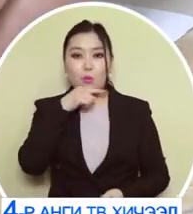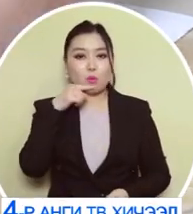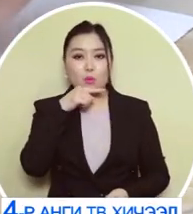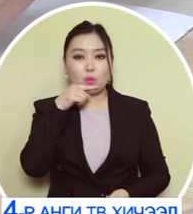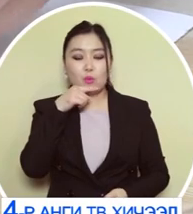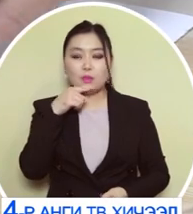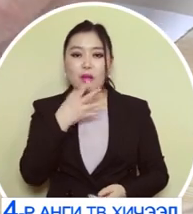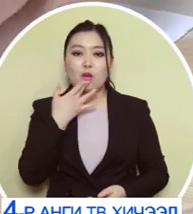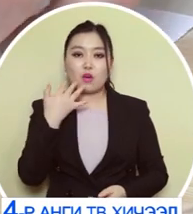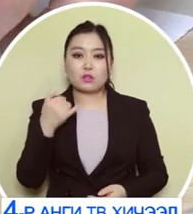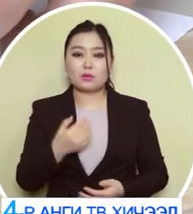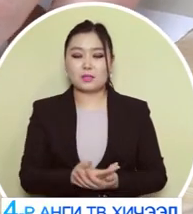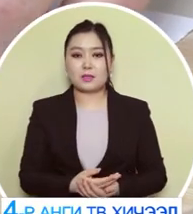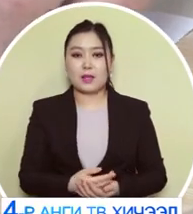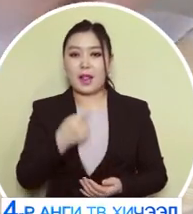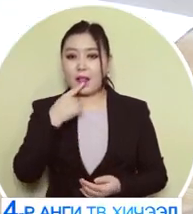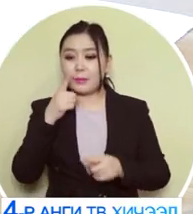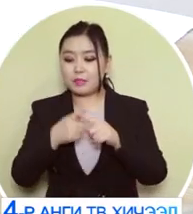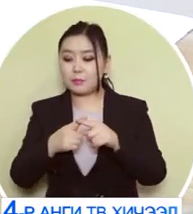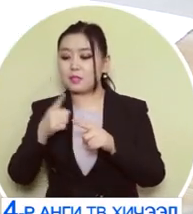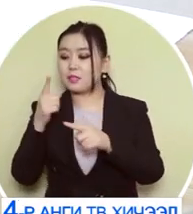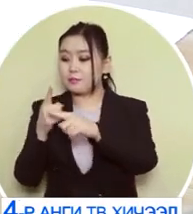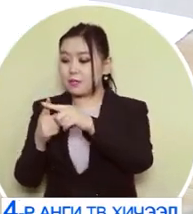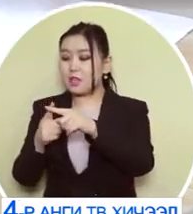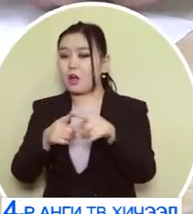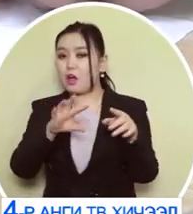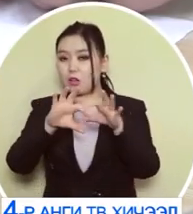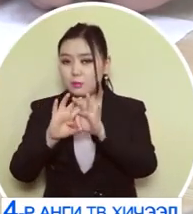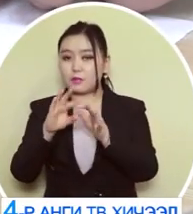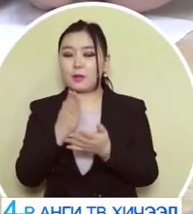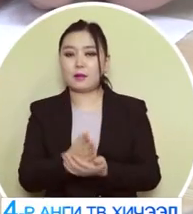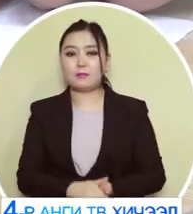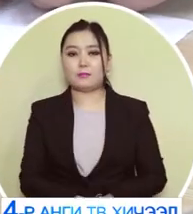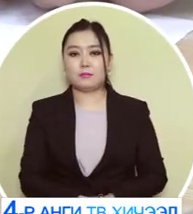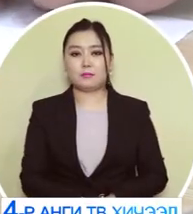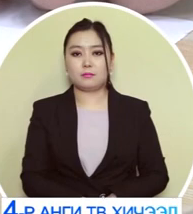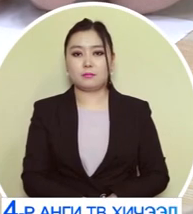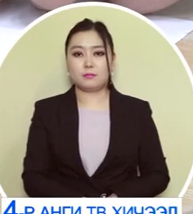Алғашқы болжамда қызылды қосу полюсіне, көк сымды